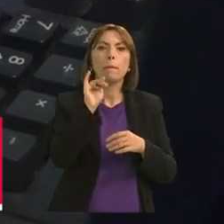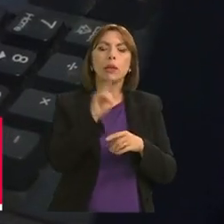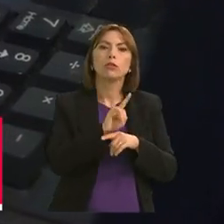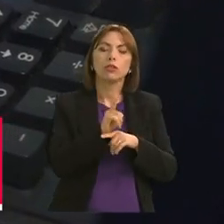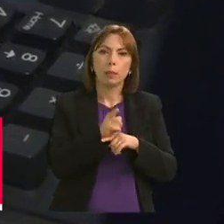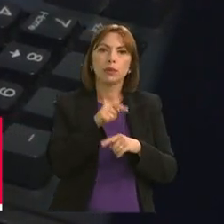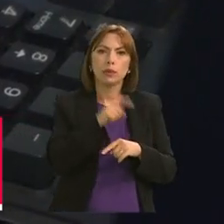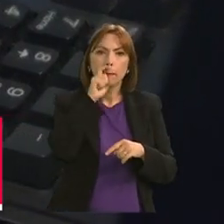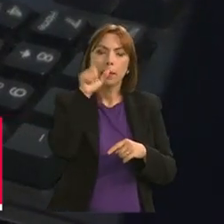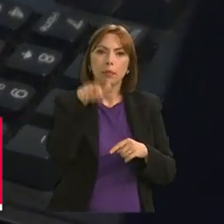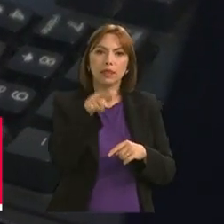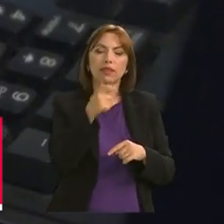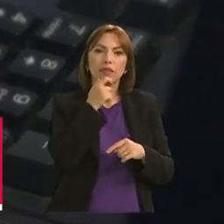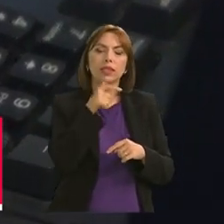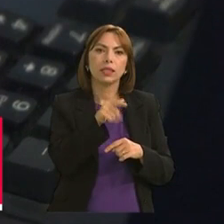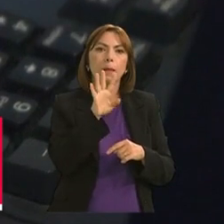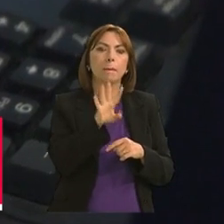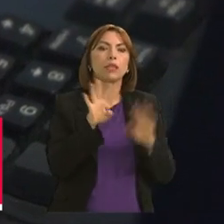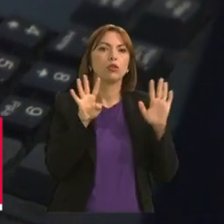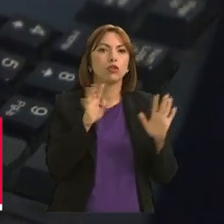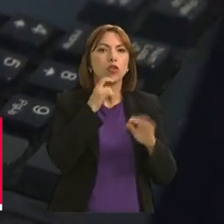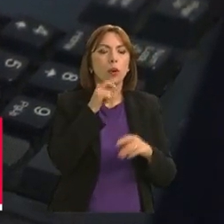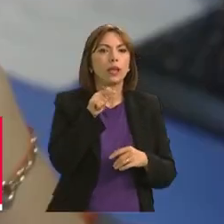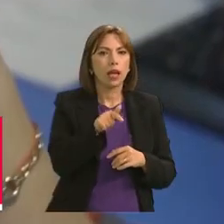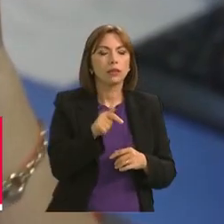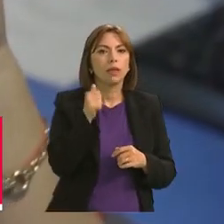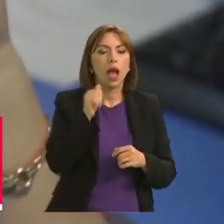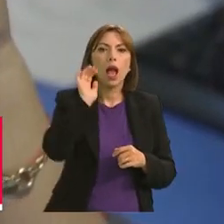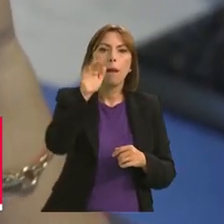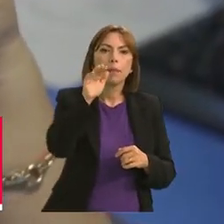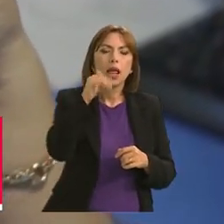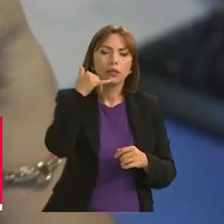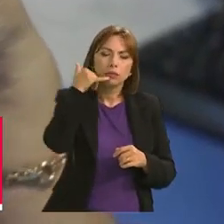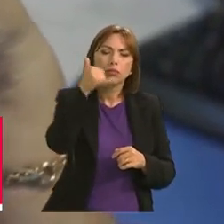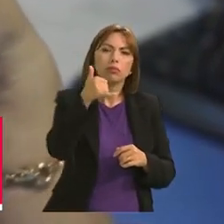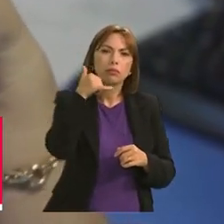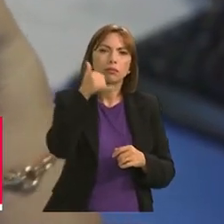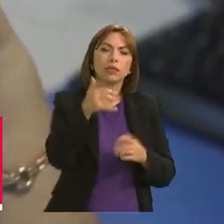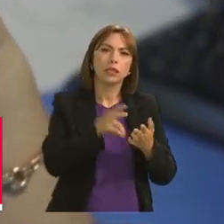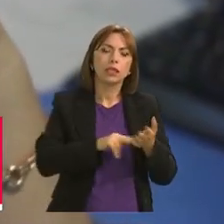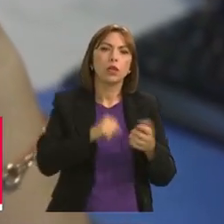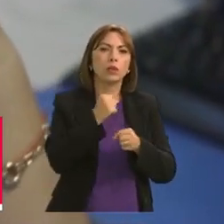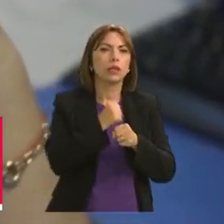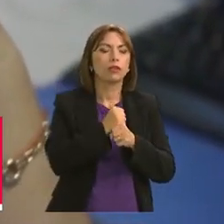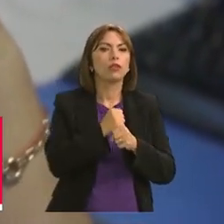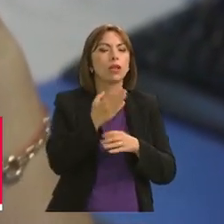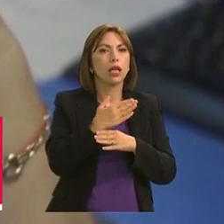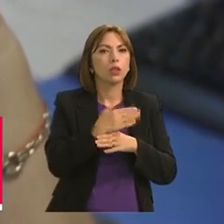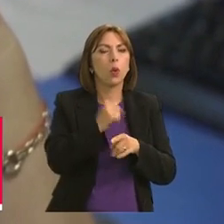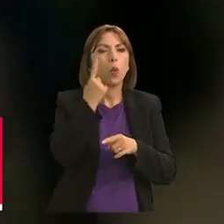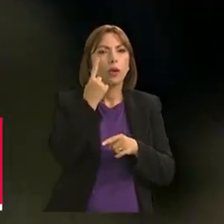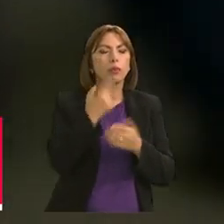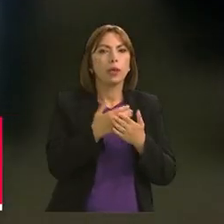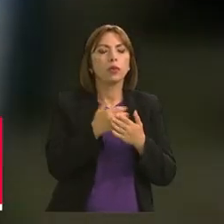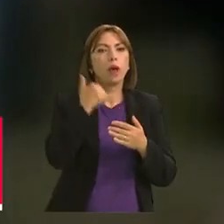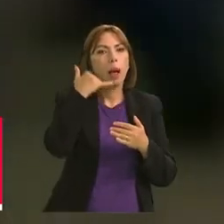17:40, bărbatul în vârstă de 49 de ani a apelat din nou Serviciul Național Unic pentru Apeluri de